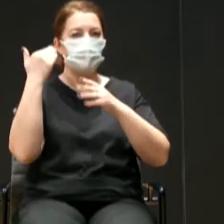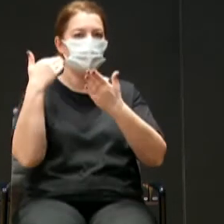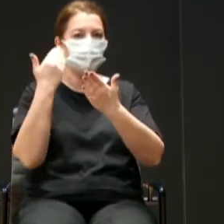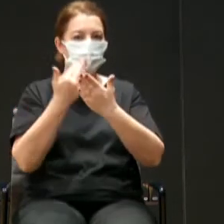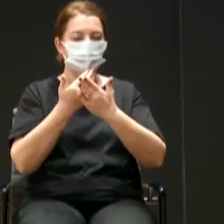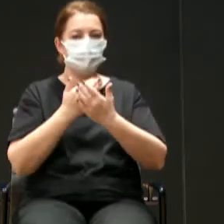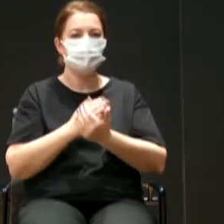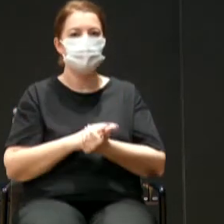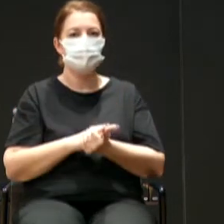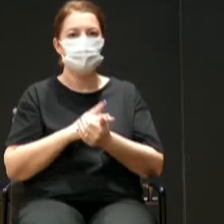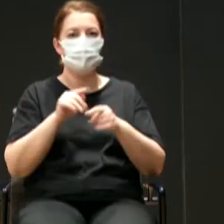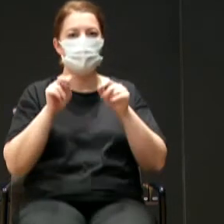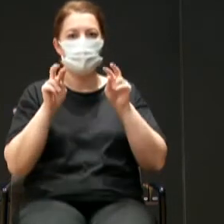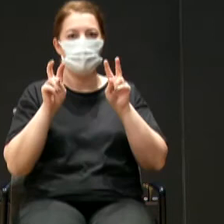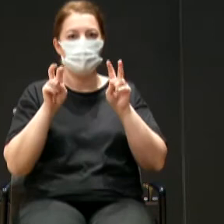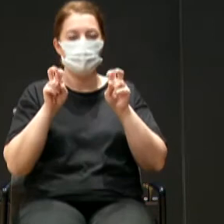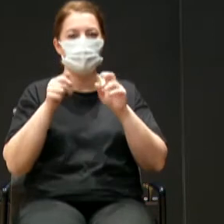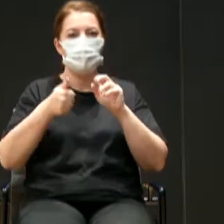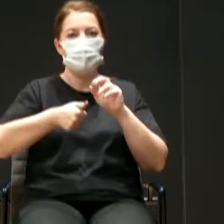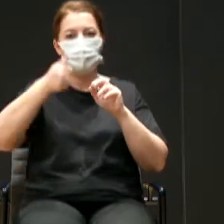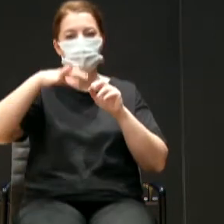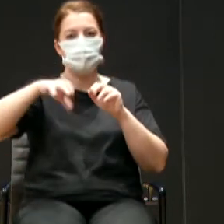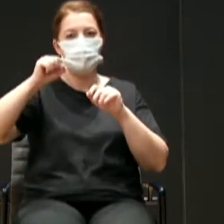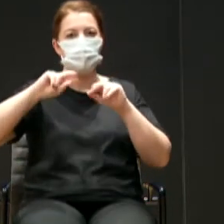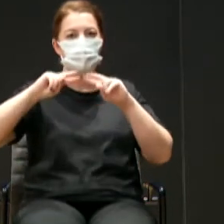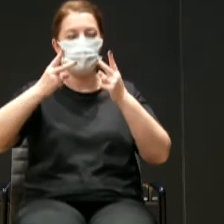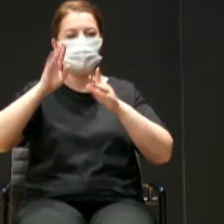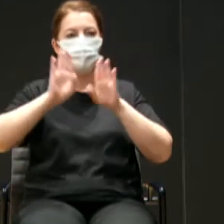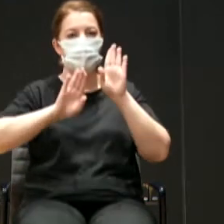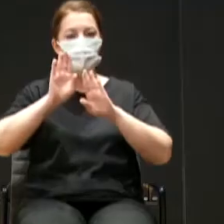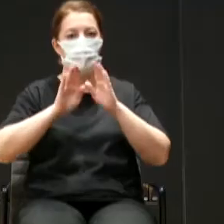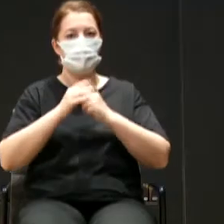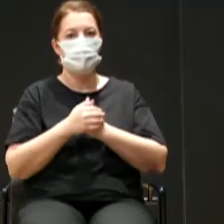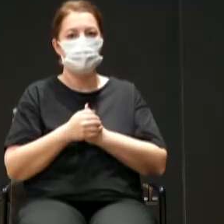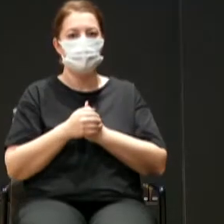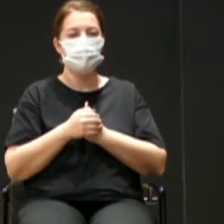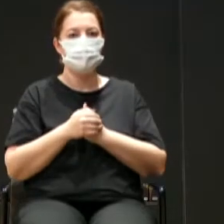sözlü önerge. Evet, bu konuyu da başkanlık makamına havalesini oylarınıza sunuyorum. Kabul edenler,